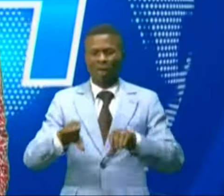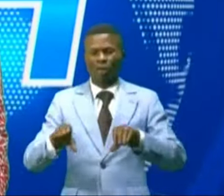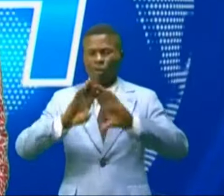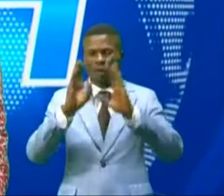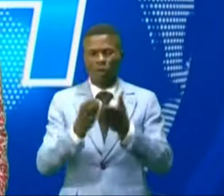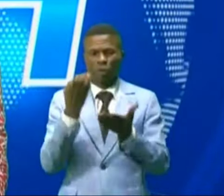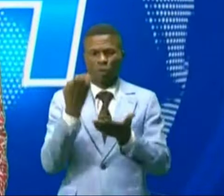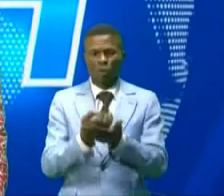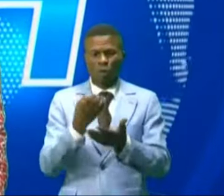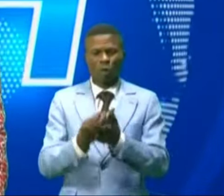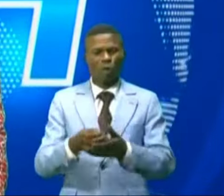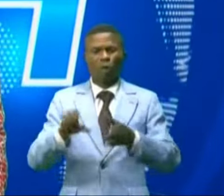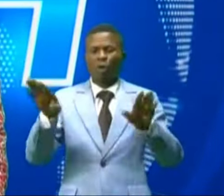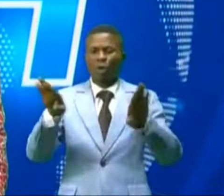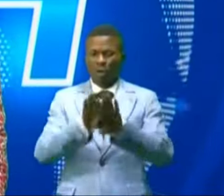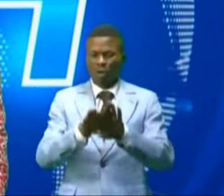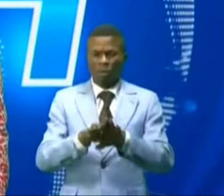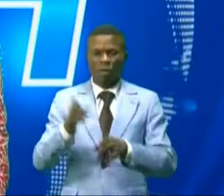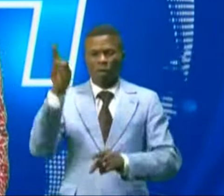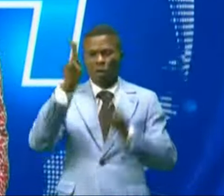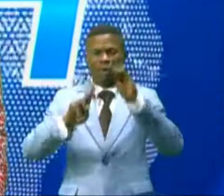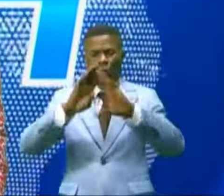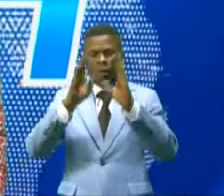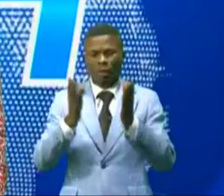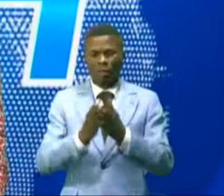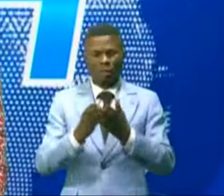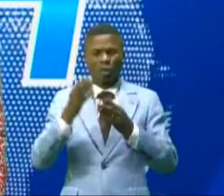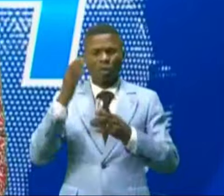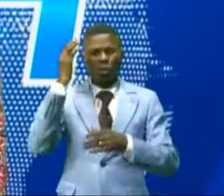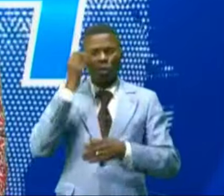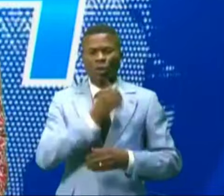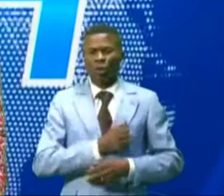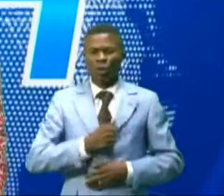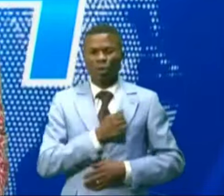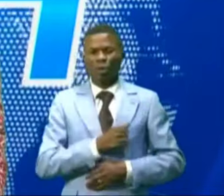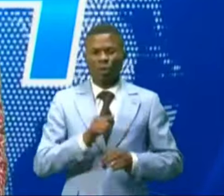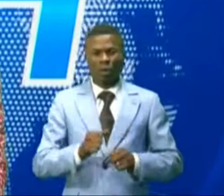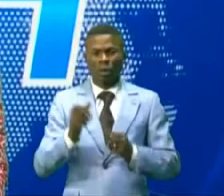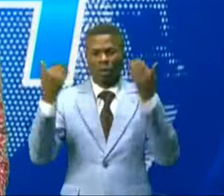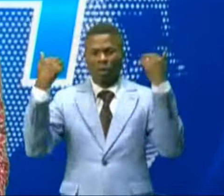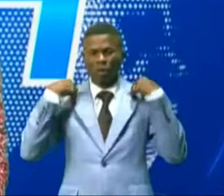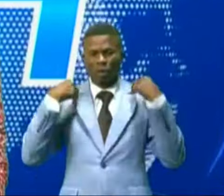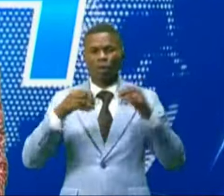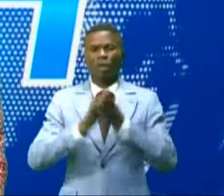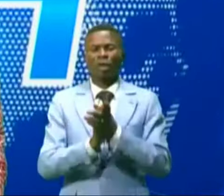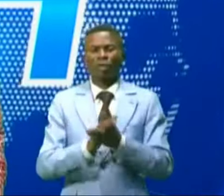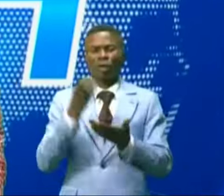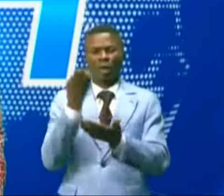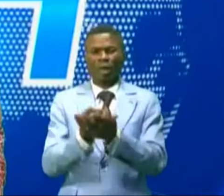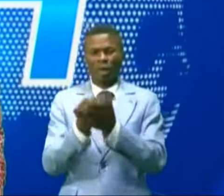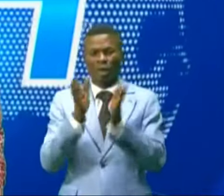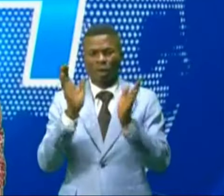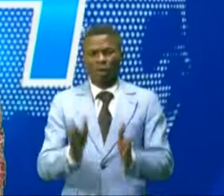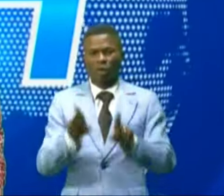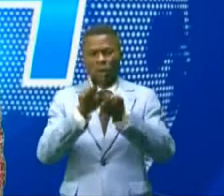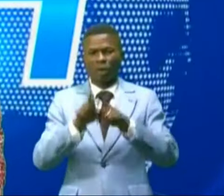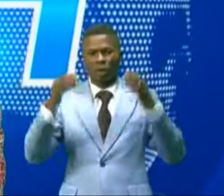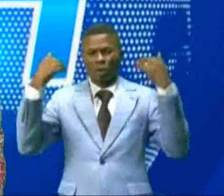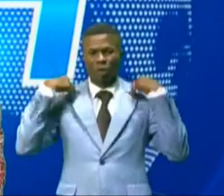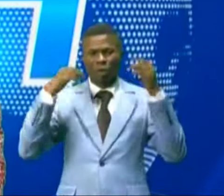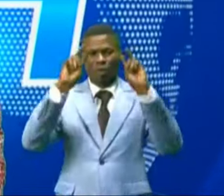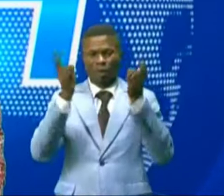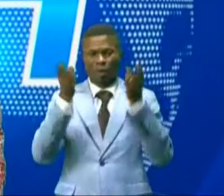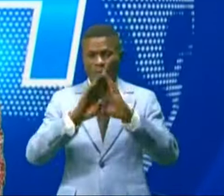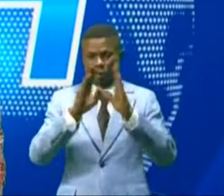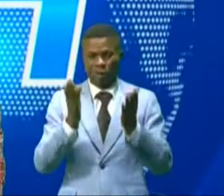et la population en détresse. Les opérateurs économiques, eux et le maire de la ville